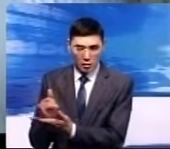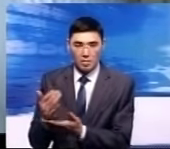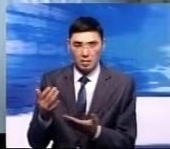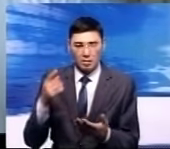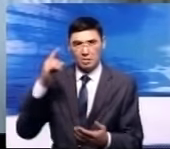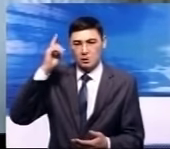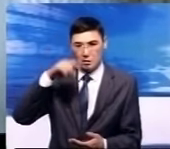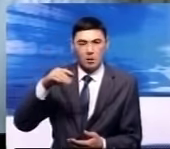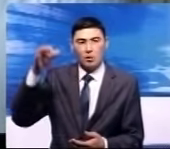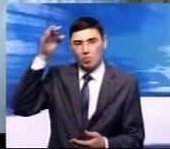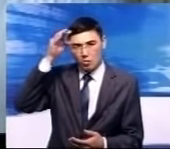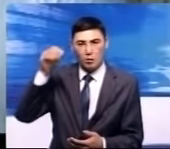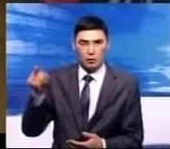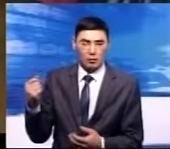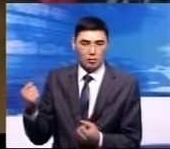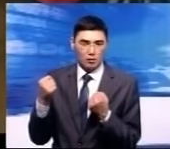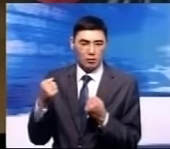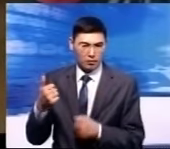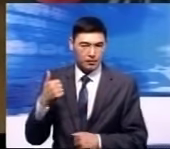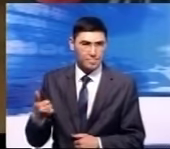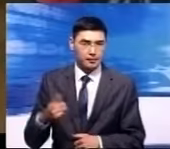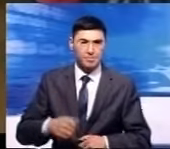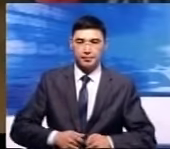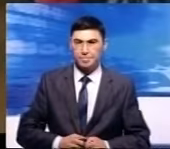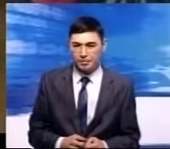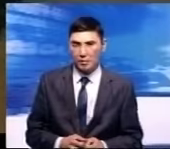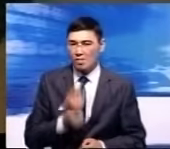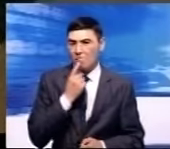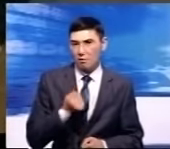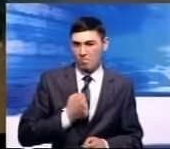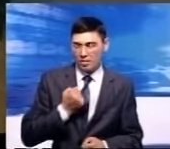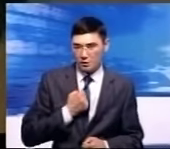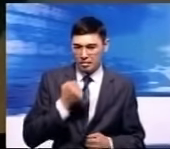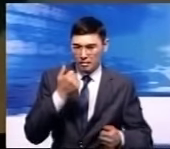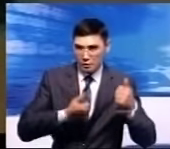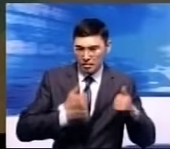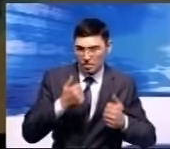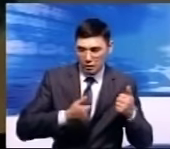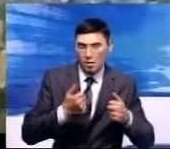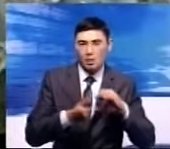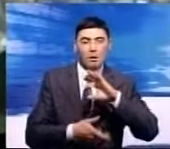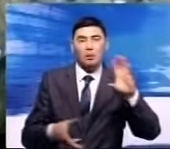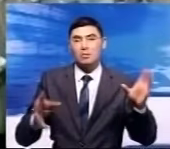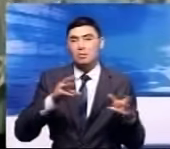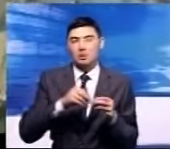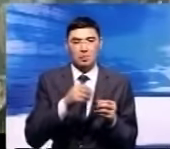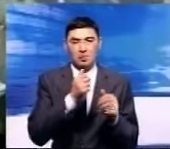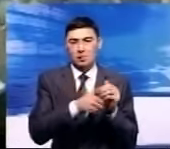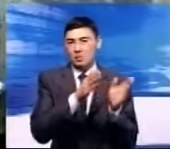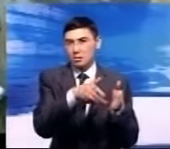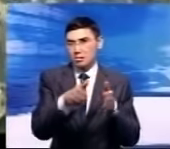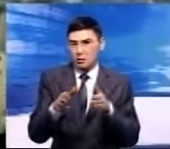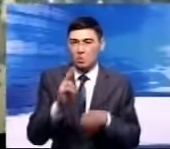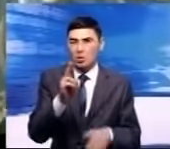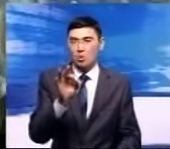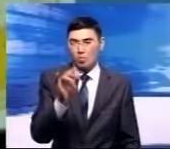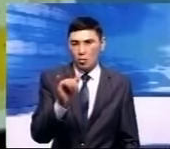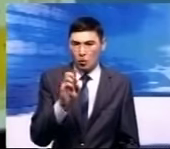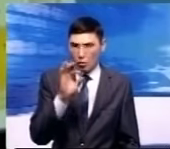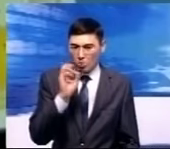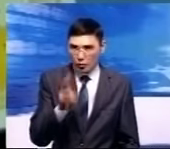был хорошим спортсменом. По итогам военно-прикладного многоборья победители и призеры были награждены кубками, медалями